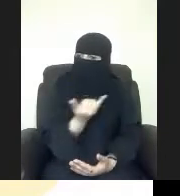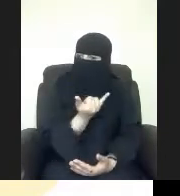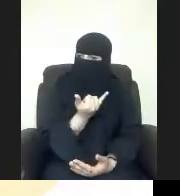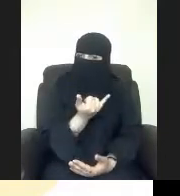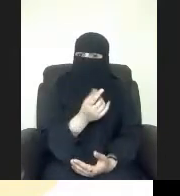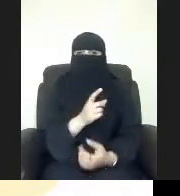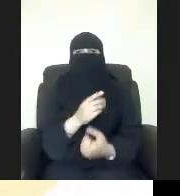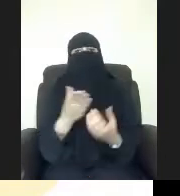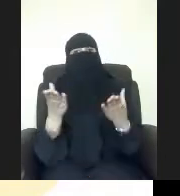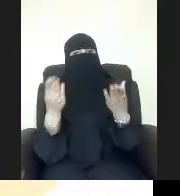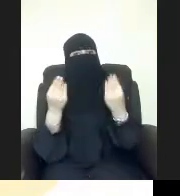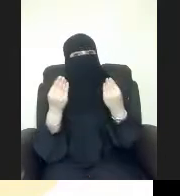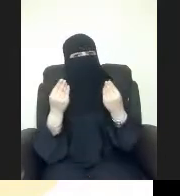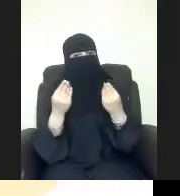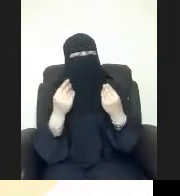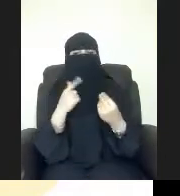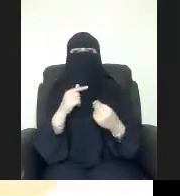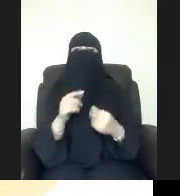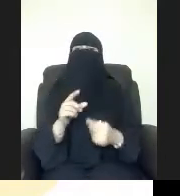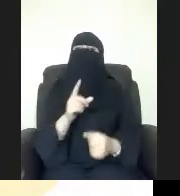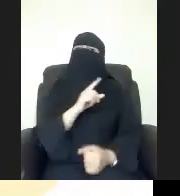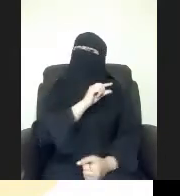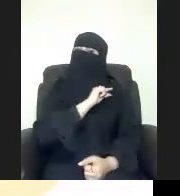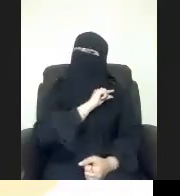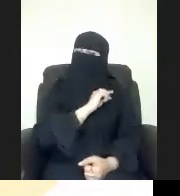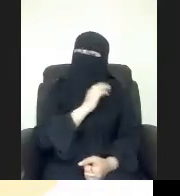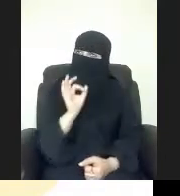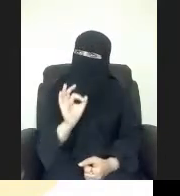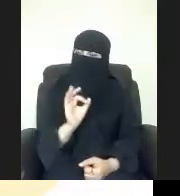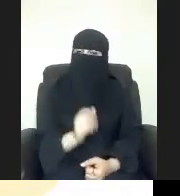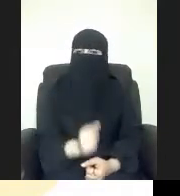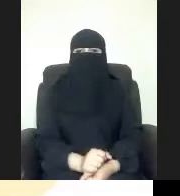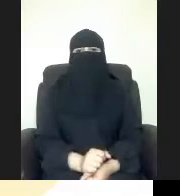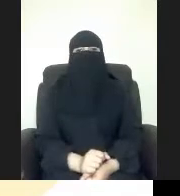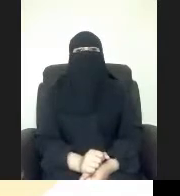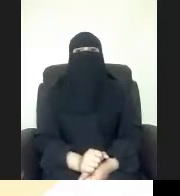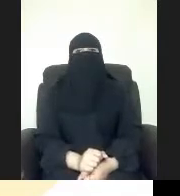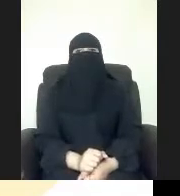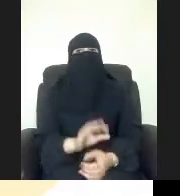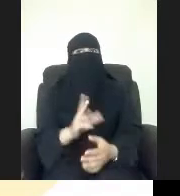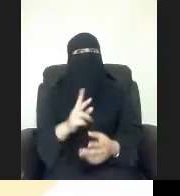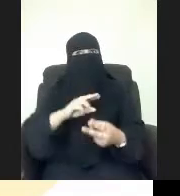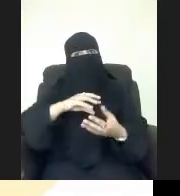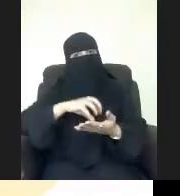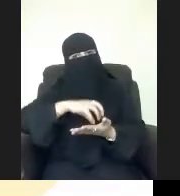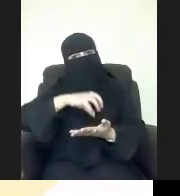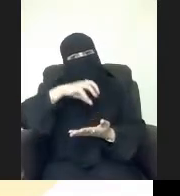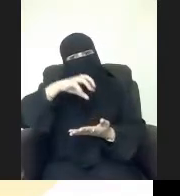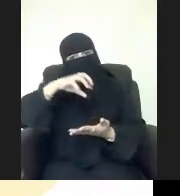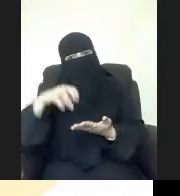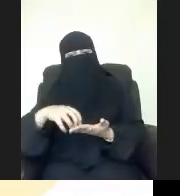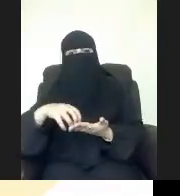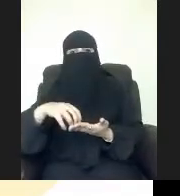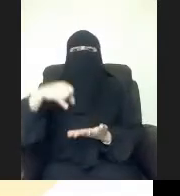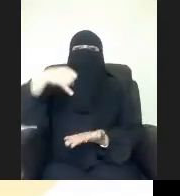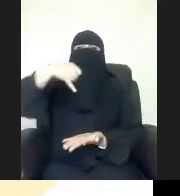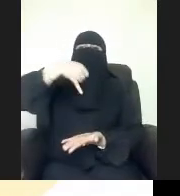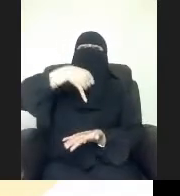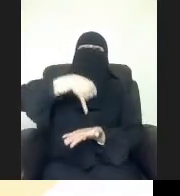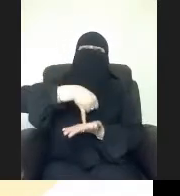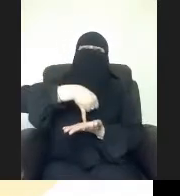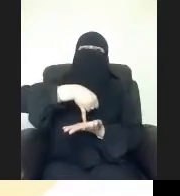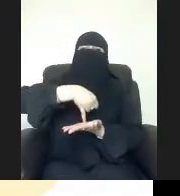هنا سينتقل المركزية من مركزية المعلم إلى مركزية